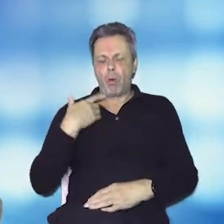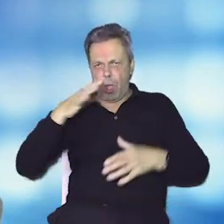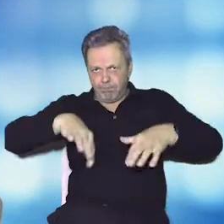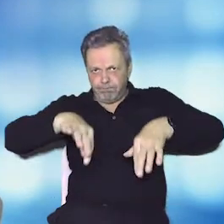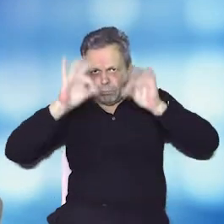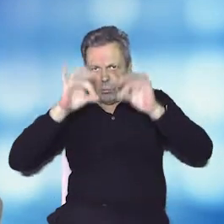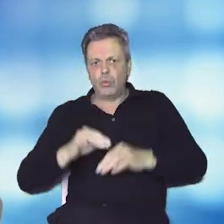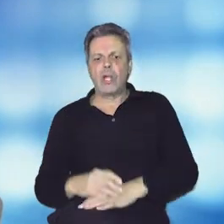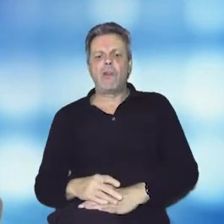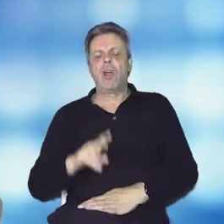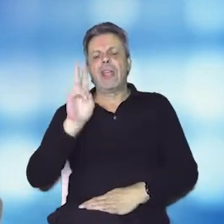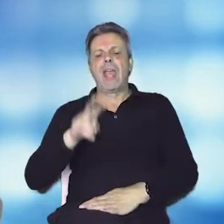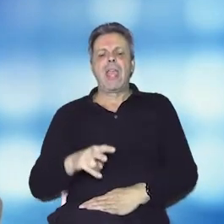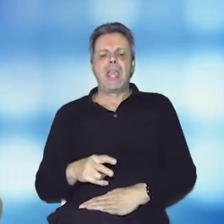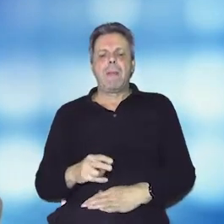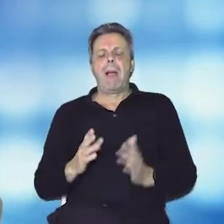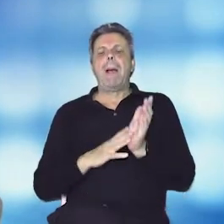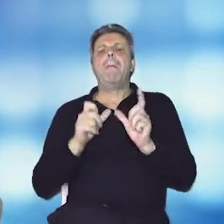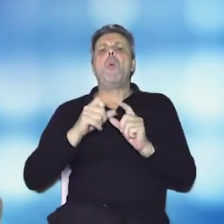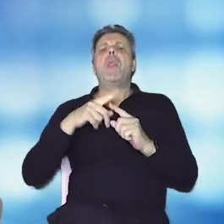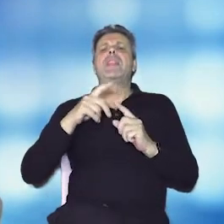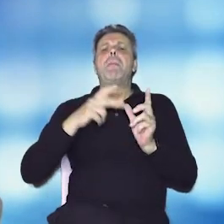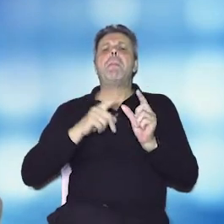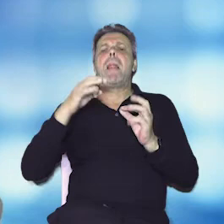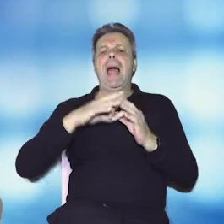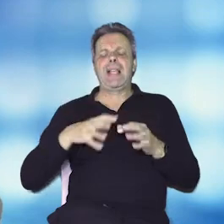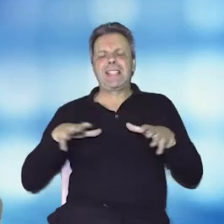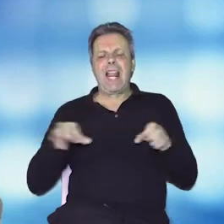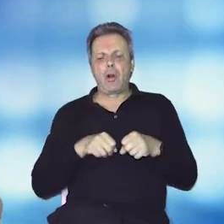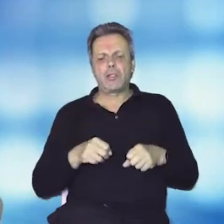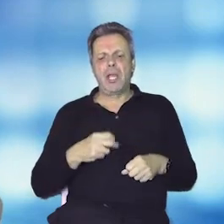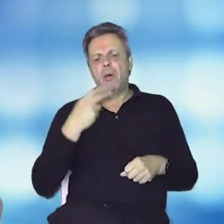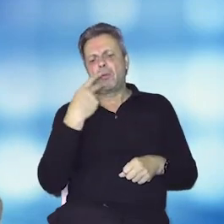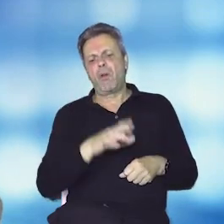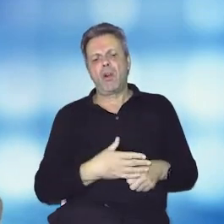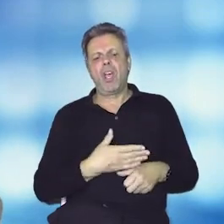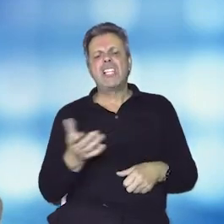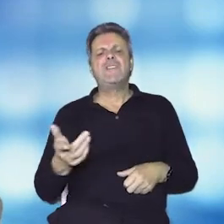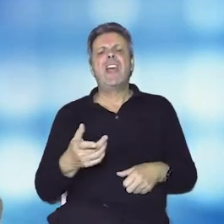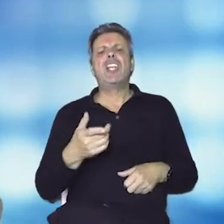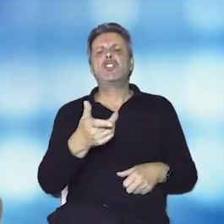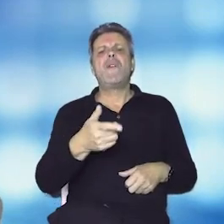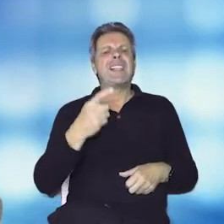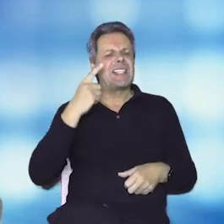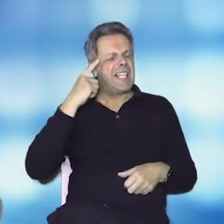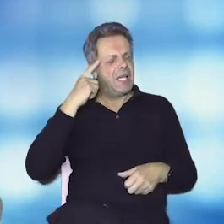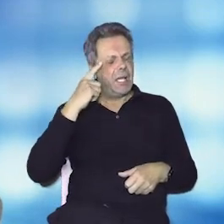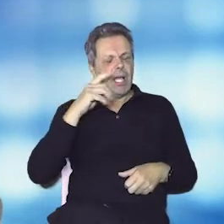ustanovljena da ima multiplu i ona je mrtvo hladna odgovorila na mamino pitanje, sve što vas zanima imate na